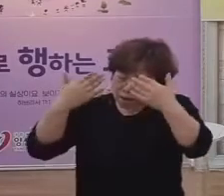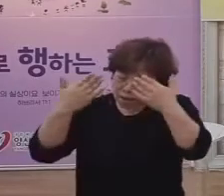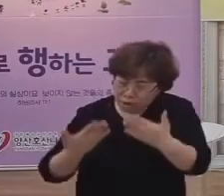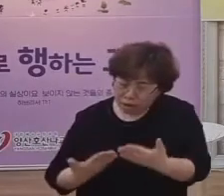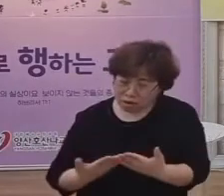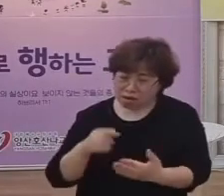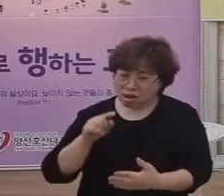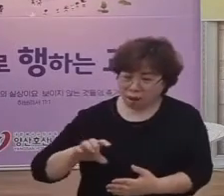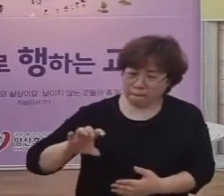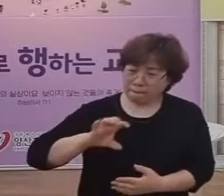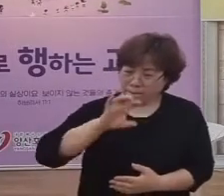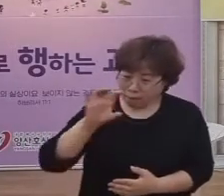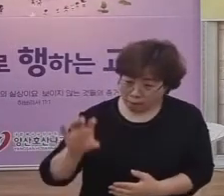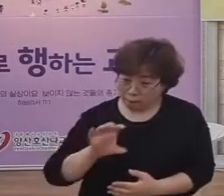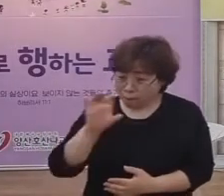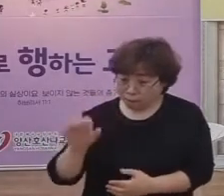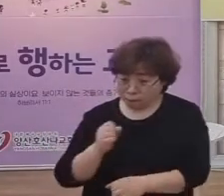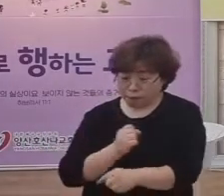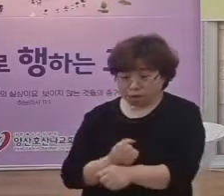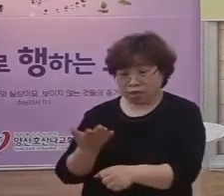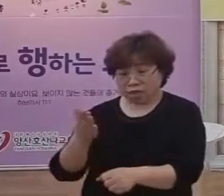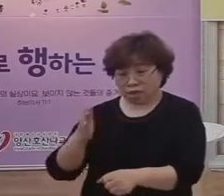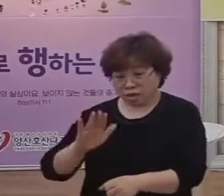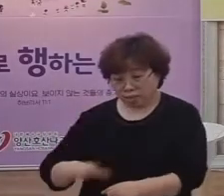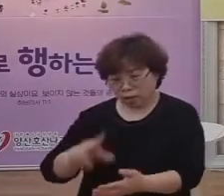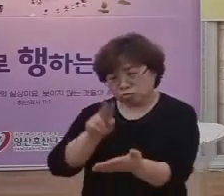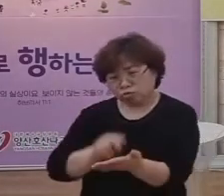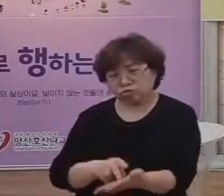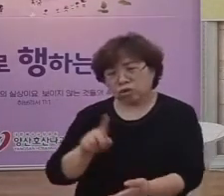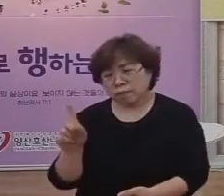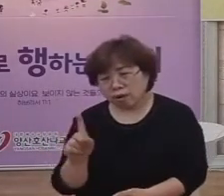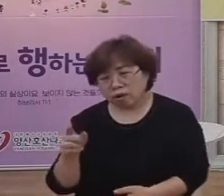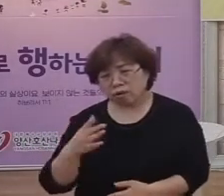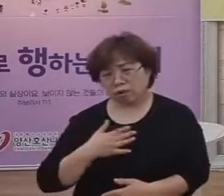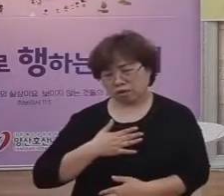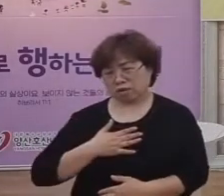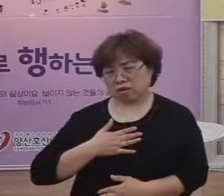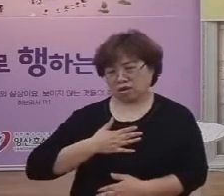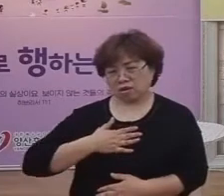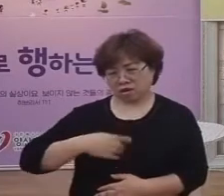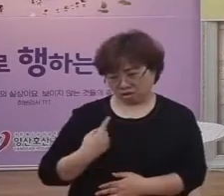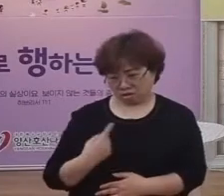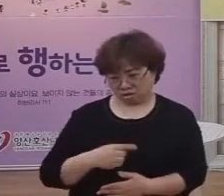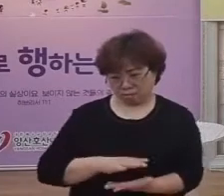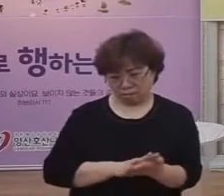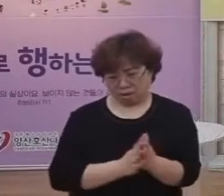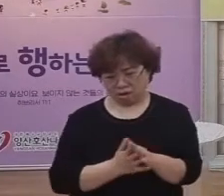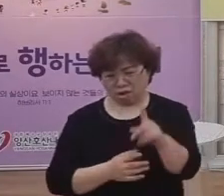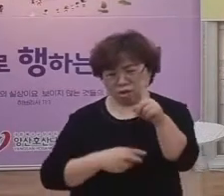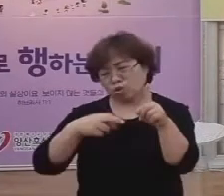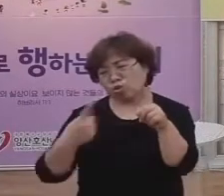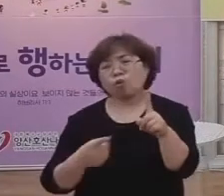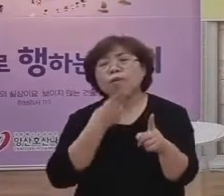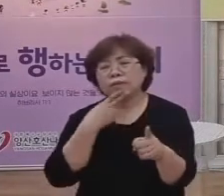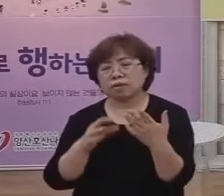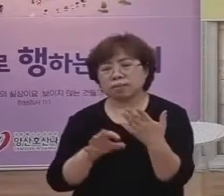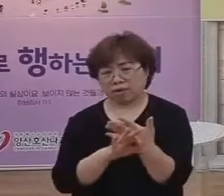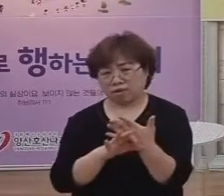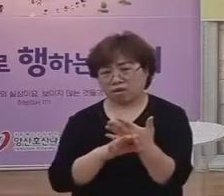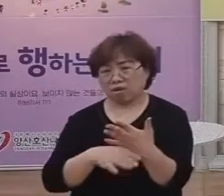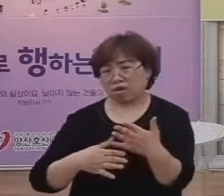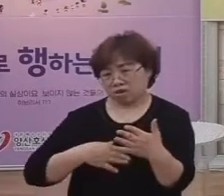있어요. 그런데 문제가 뭐라고요? 나는 하나도 안 받겠다는 거예요. 그래서